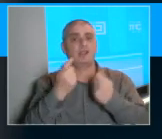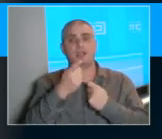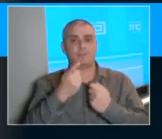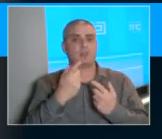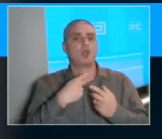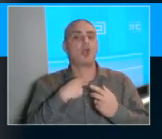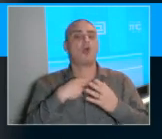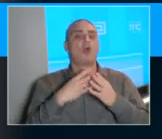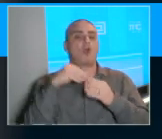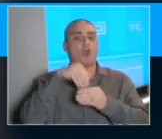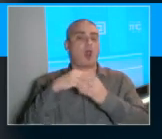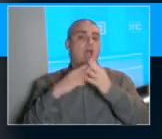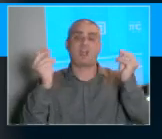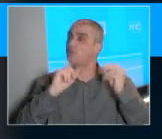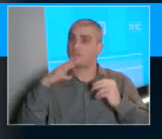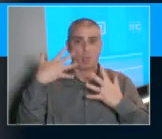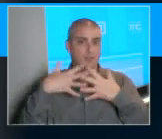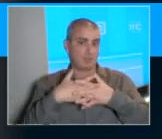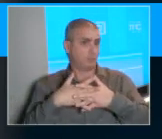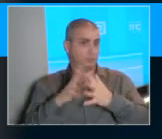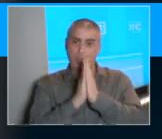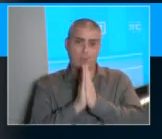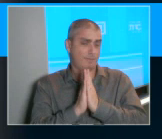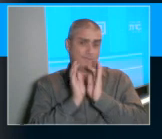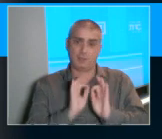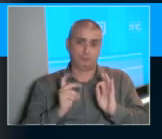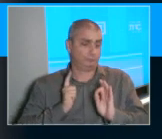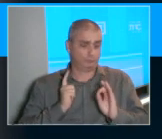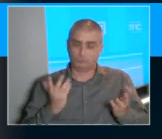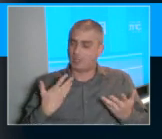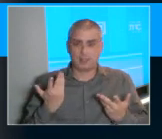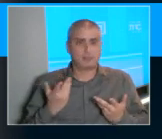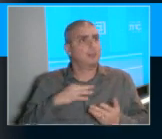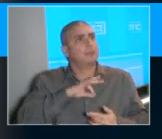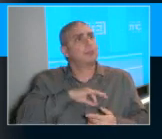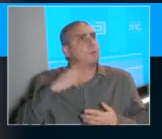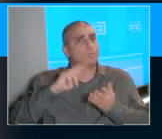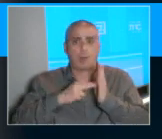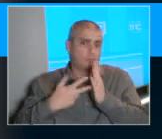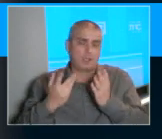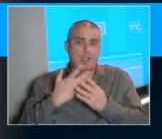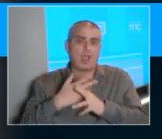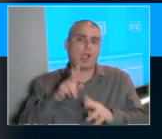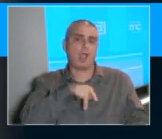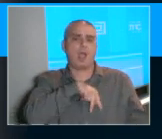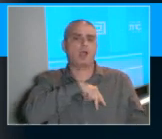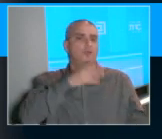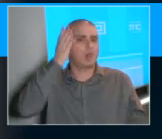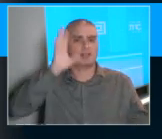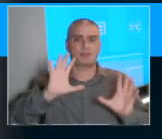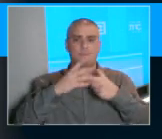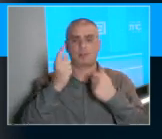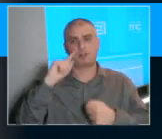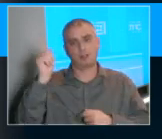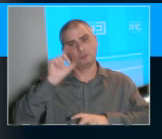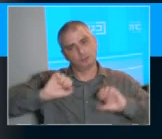הכל עבוד אם לא יהיה איחוד, לא מבקש משהו אישי לעצמו, אין לו שום אספירציות פוליטיות. יש כאן אחריות לגורל המחנה,